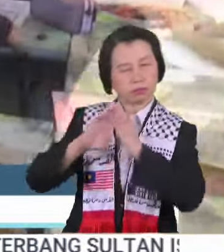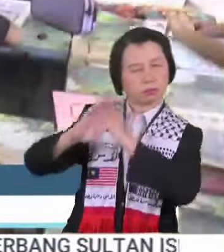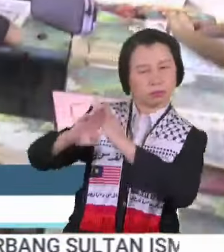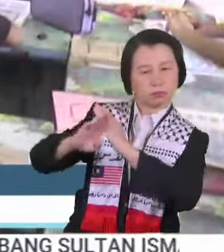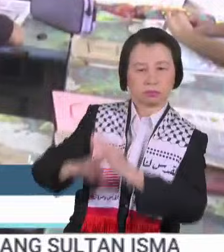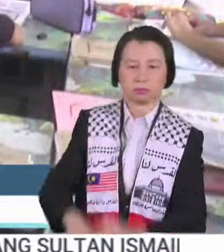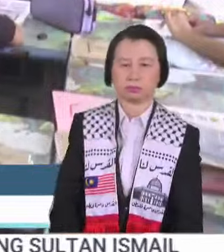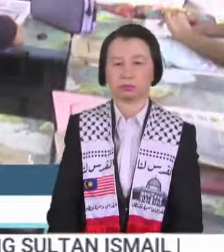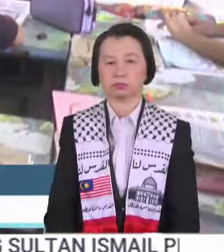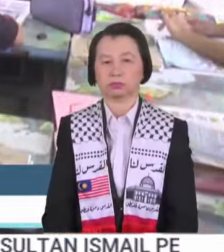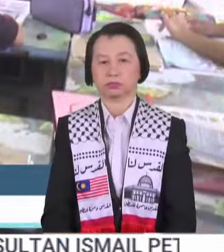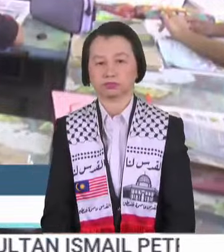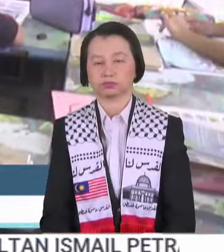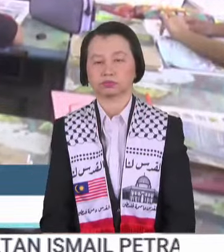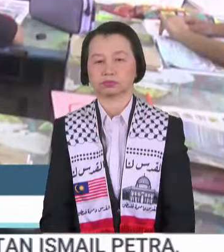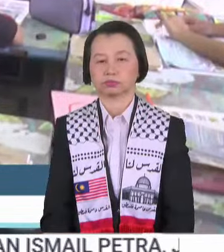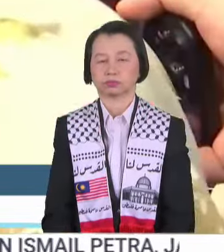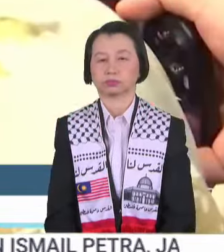Kesihatan.